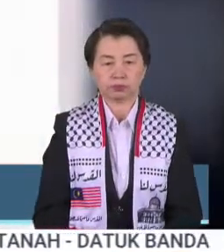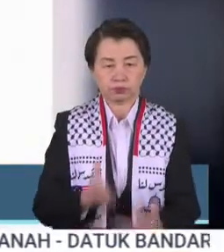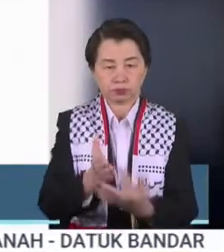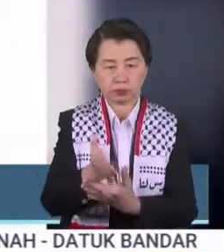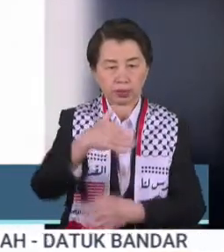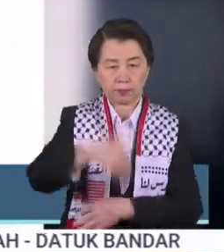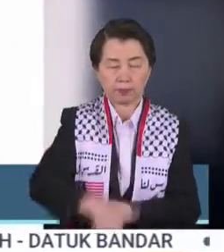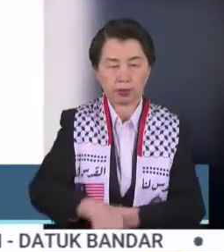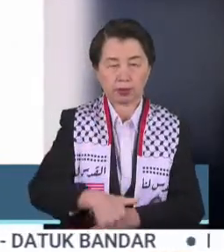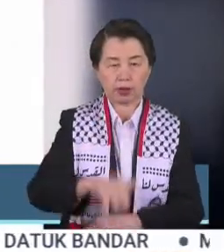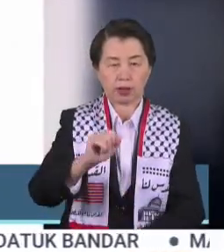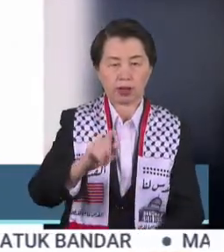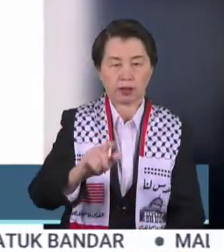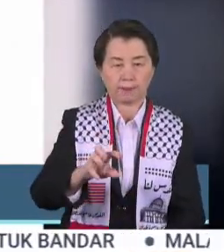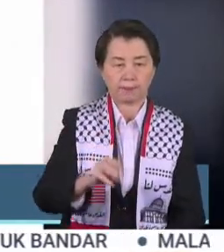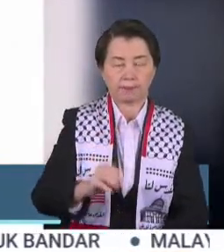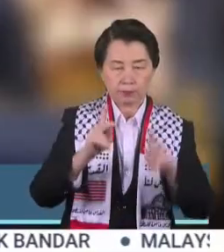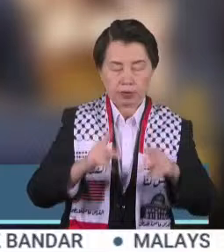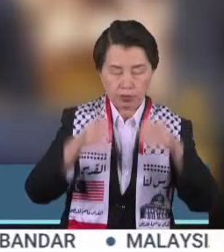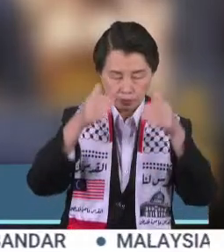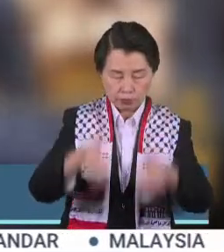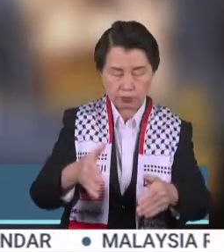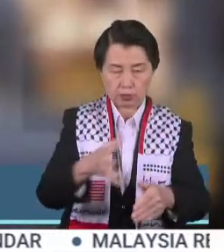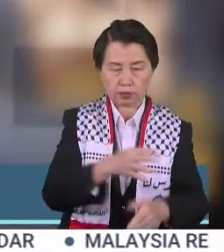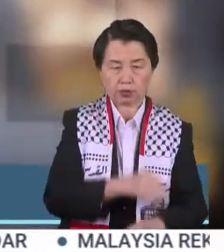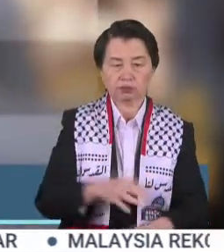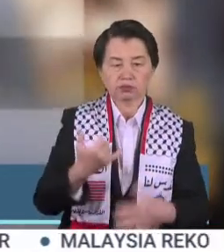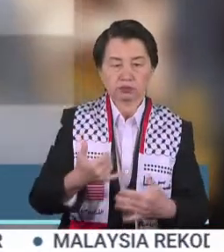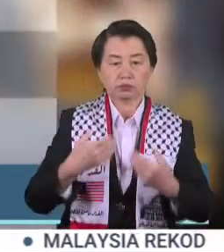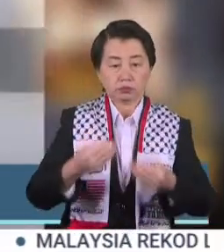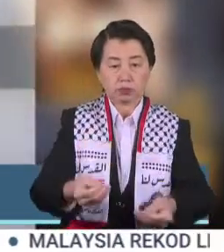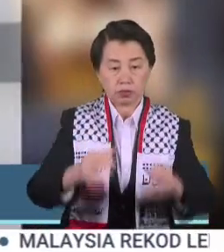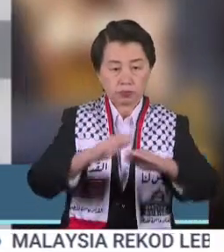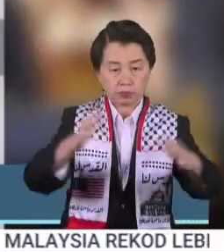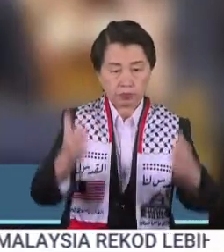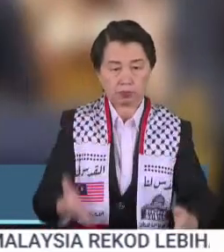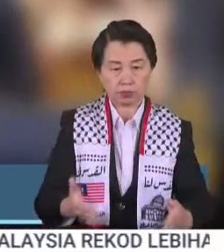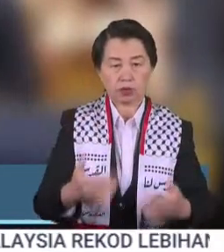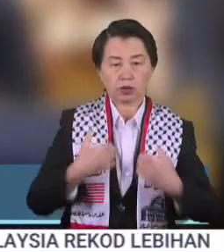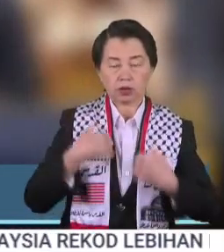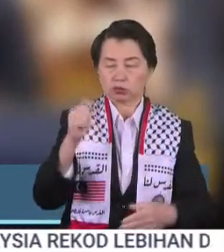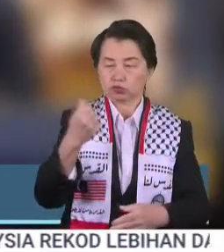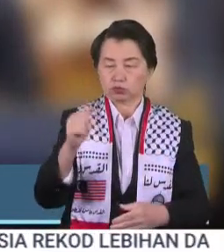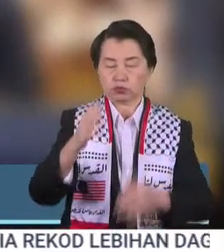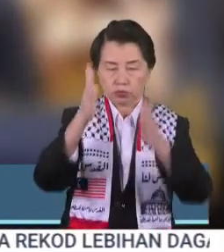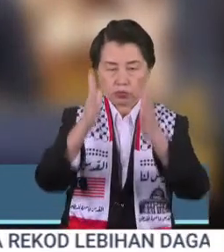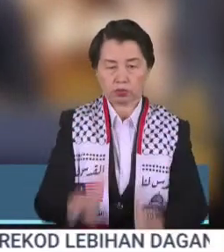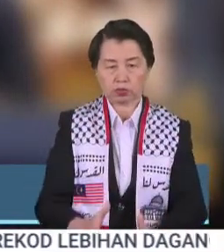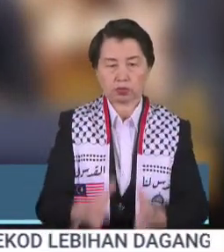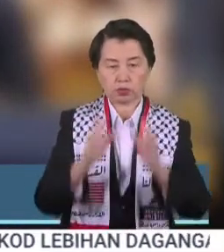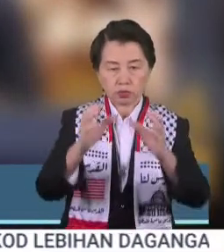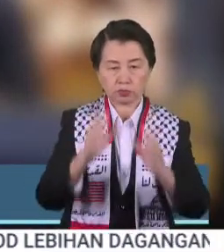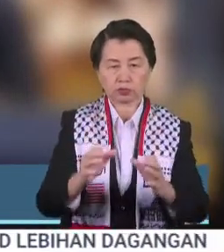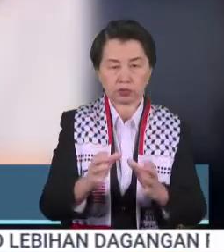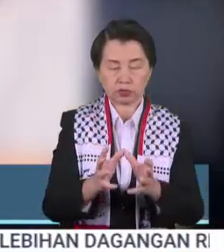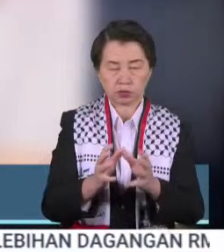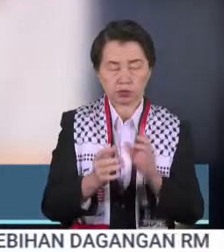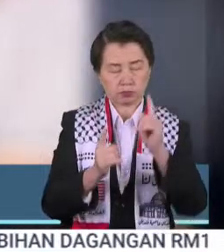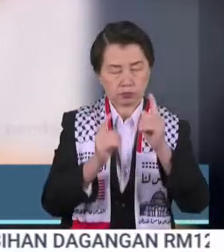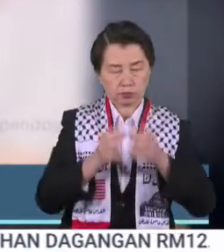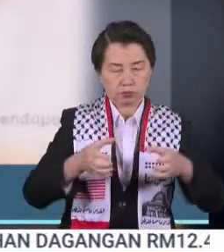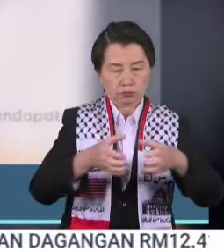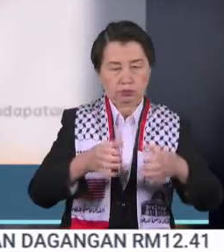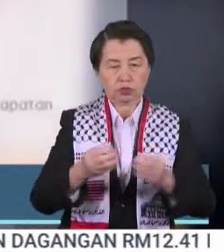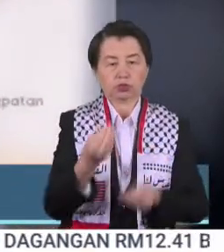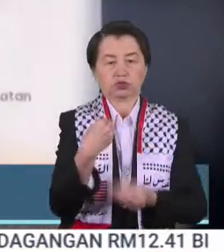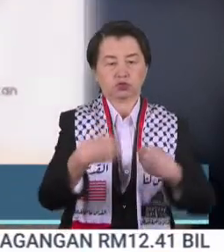Menerusi Malam Amal Recap ini, pihak Prihatin dan Royal Chulan menawarkan meja memuatkan 10 individu secara berpakej dengan